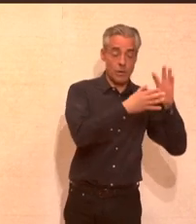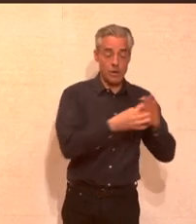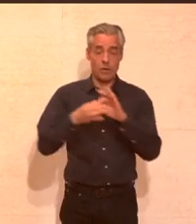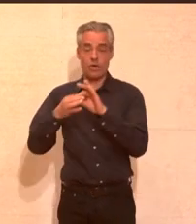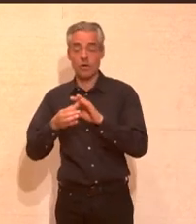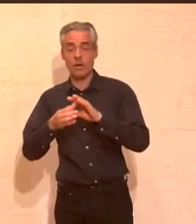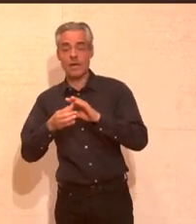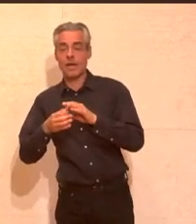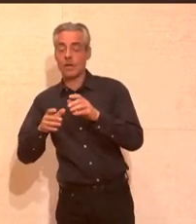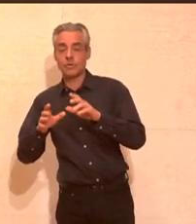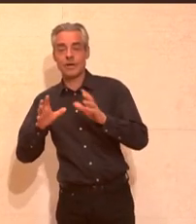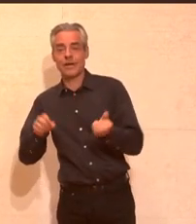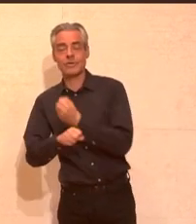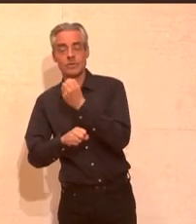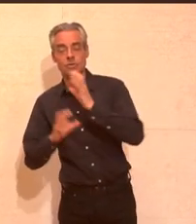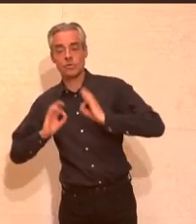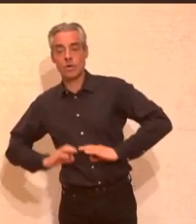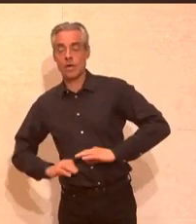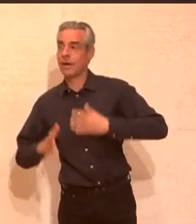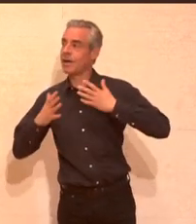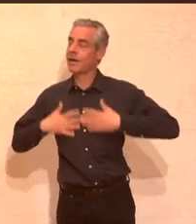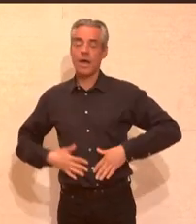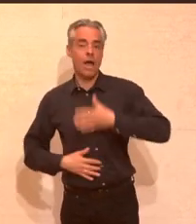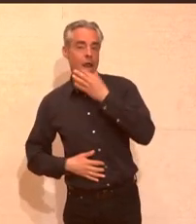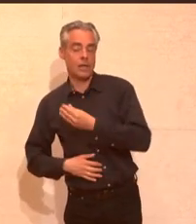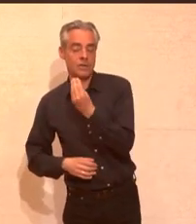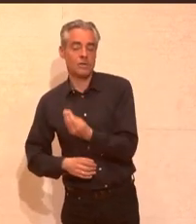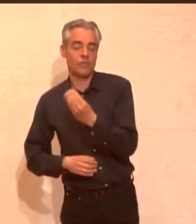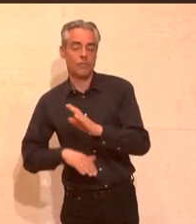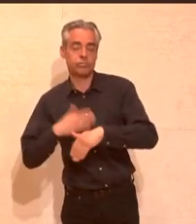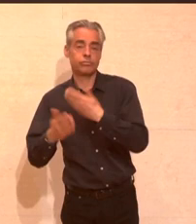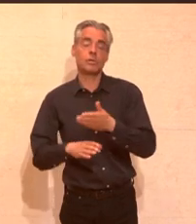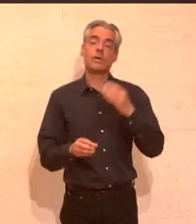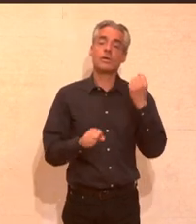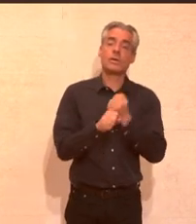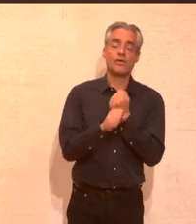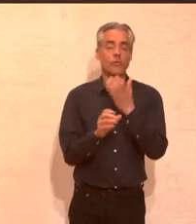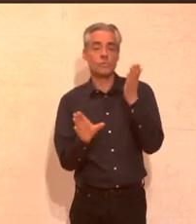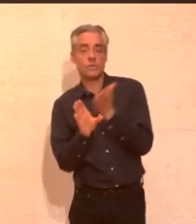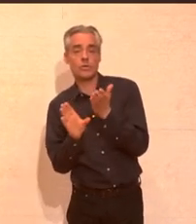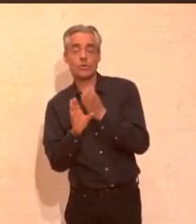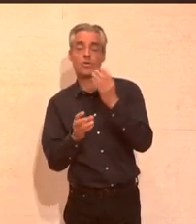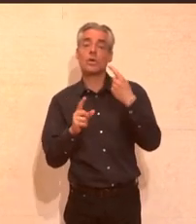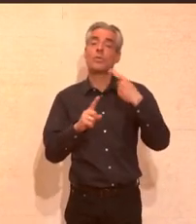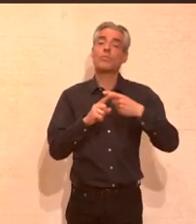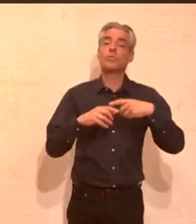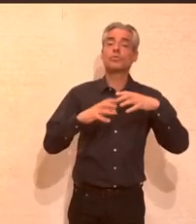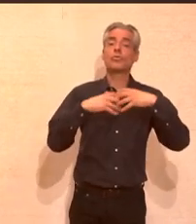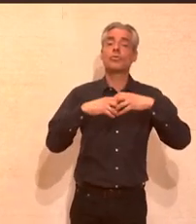bien-être et la réussite scolaire des élèves. Les travaux en psychologie et en neurosciences